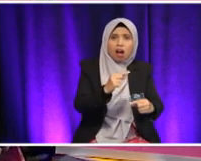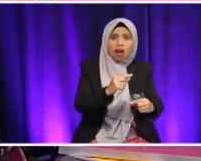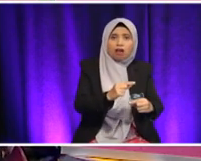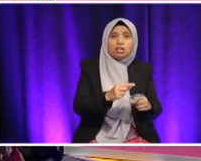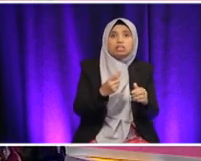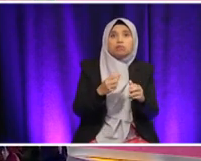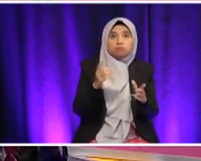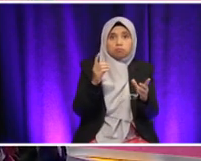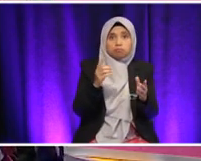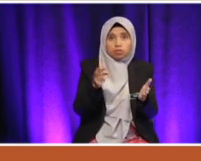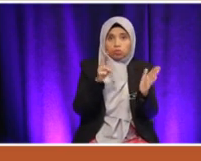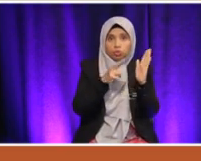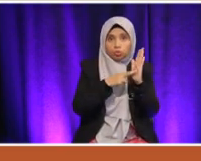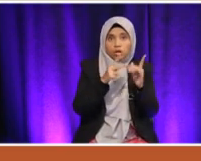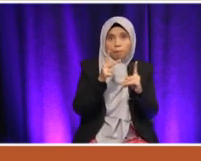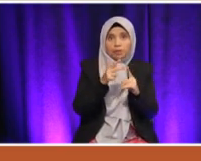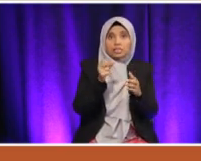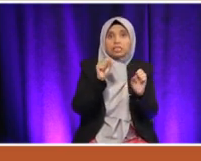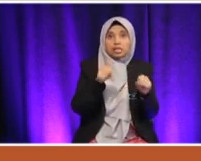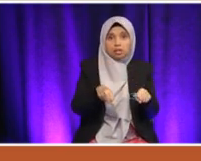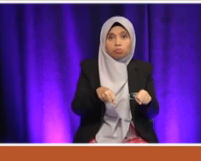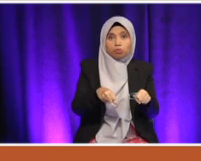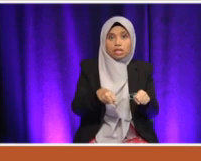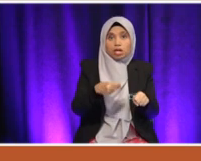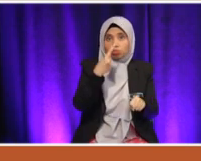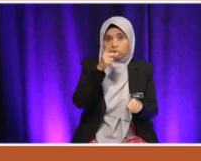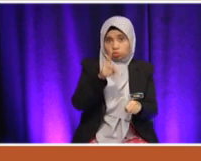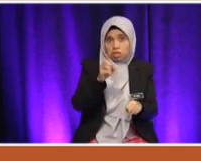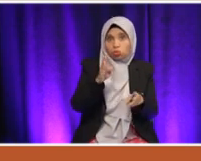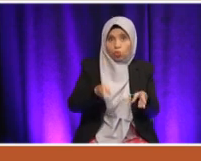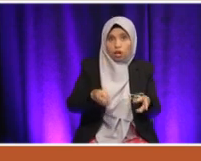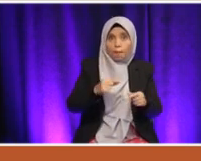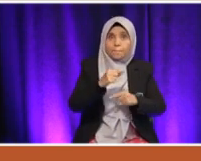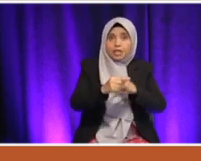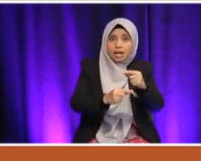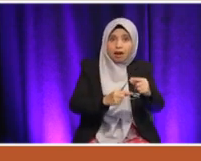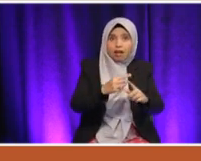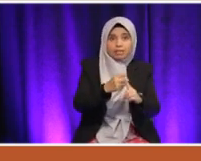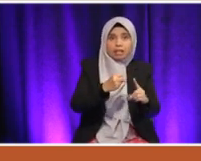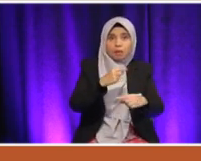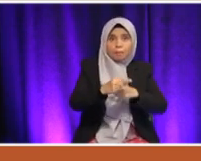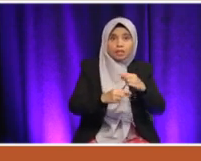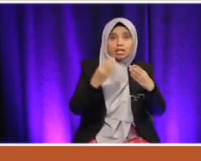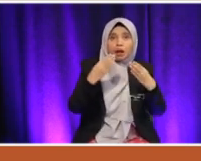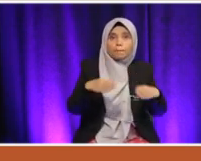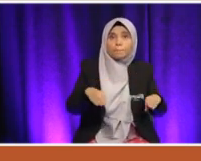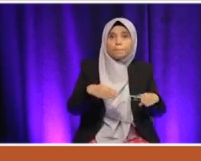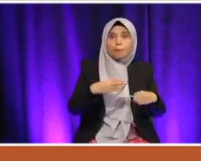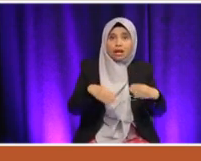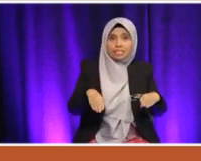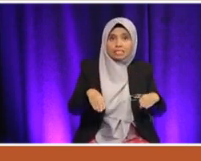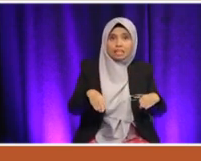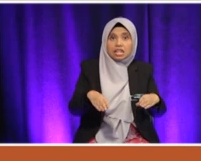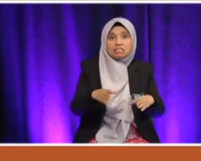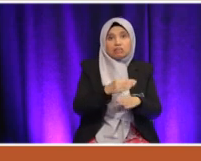kepada kebolehan dan kepuayaan seseorang untuk bergerak yaitu daripada bergerak bebas kepada terlantah